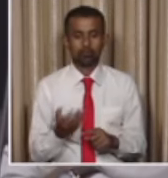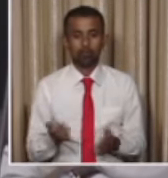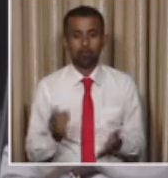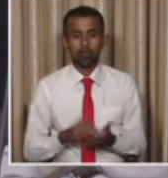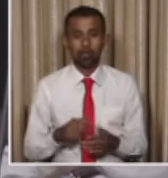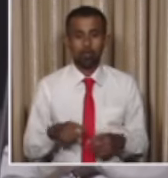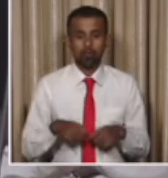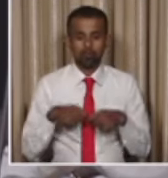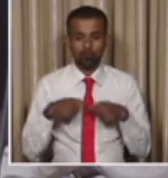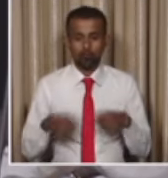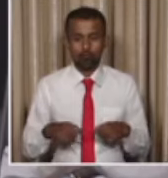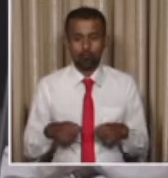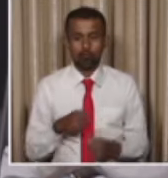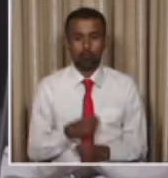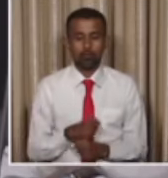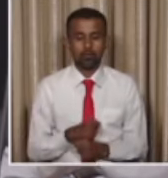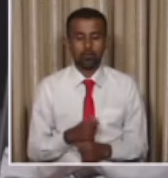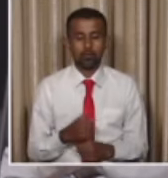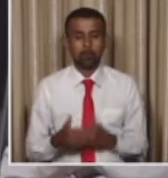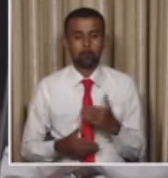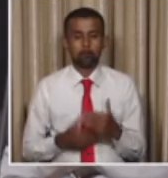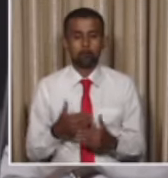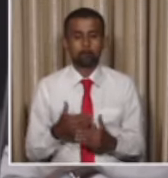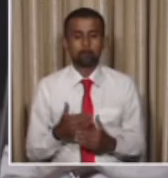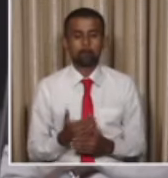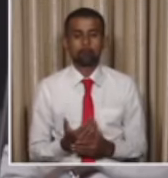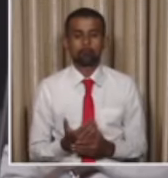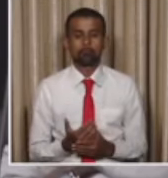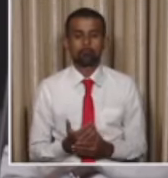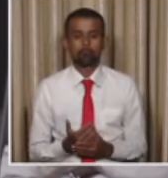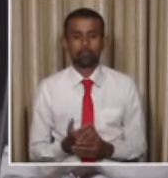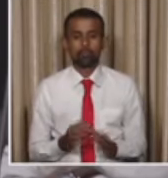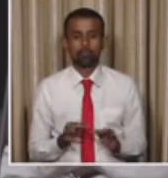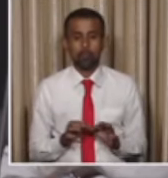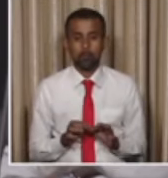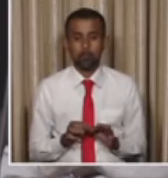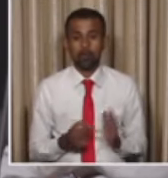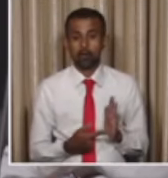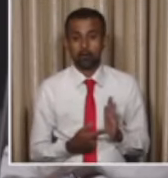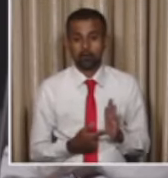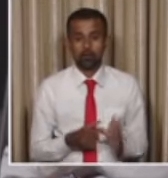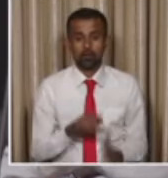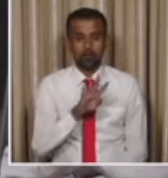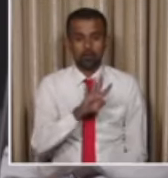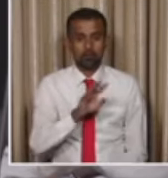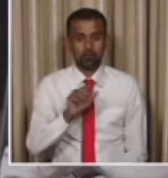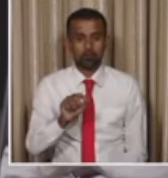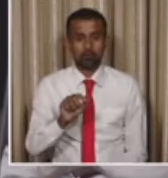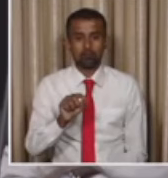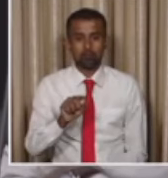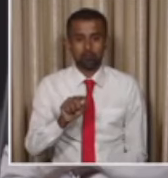පුනරාවර්තන වියදම විතරක් ආණ්ඩුව පවත්වාගෙන යන්න අවශ්‍යයි බිලියන ට්‍රිලියන 4.6ක්.